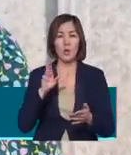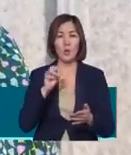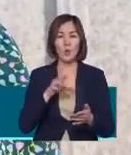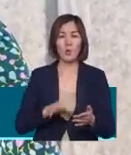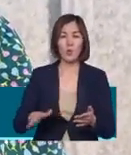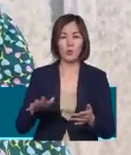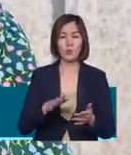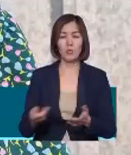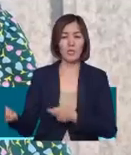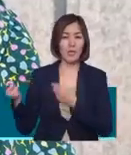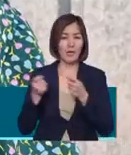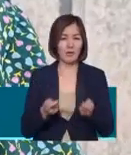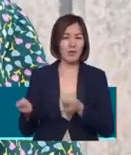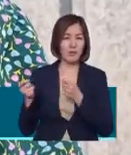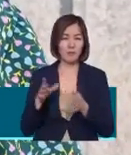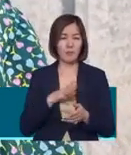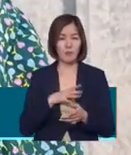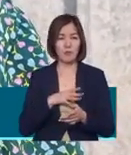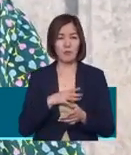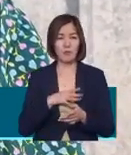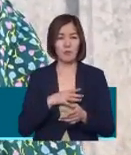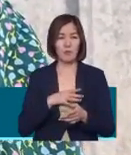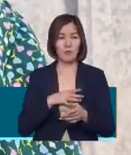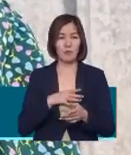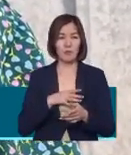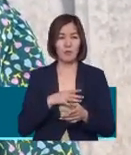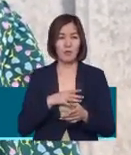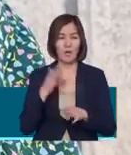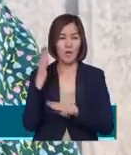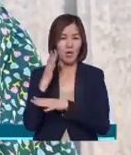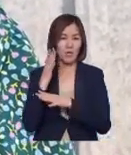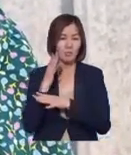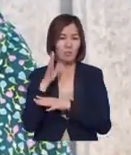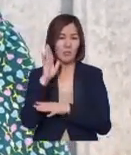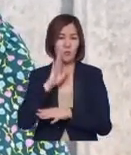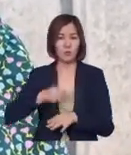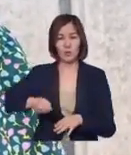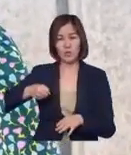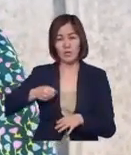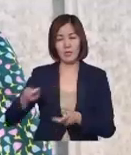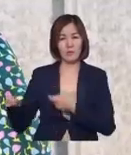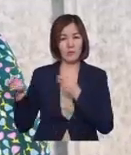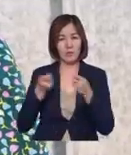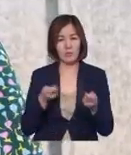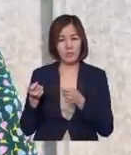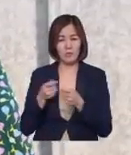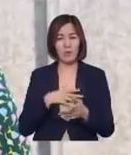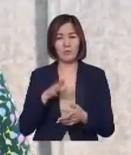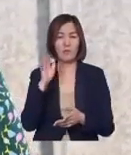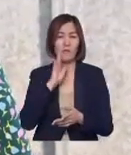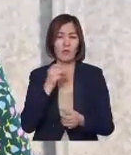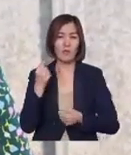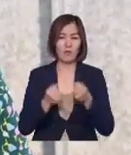бөлім. Сөйтіп алып келеді екен. Оның кейін немен тасыды, водовозбен тасыды.